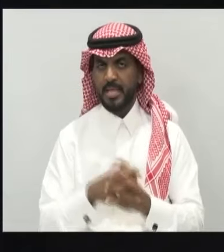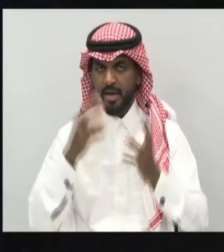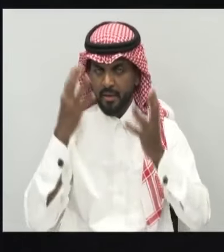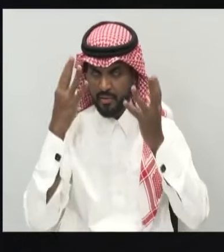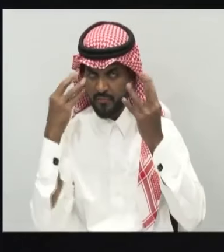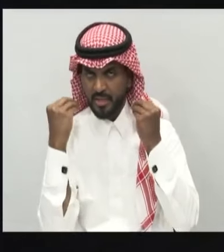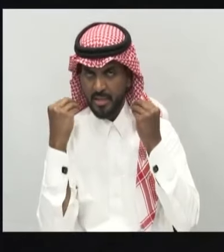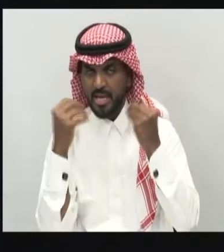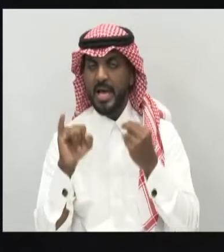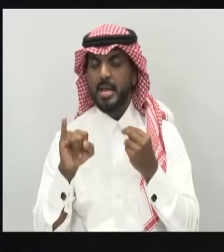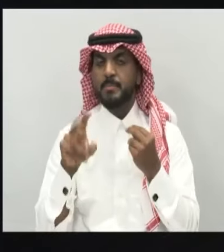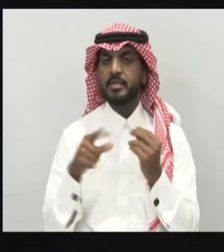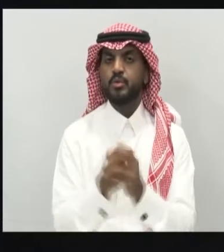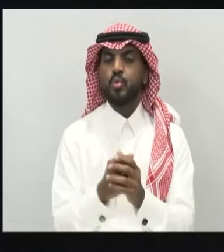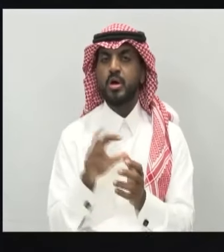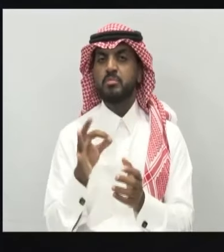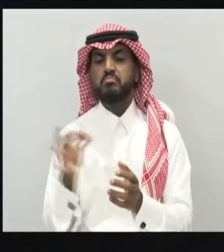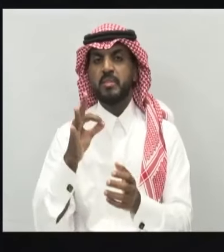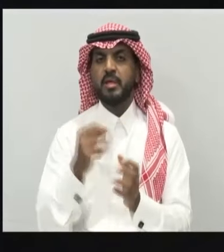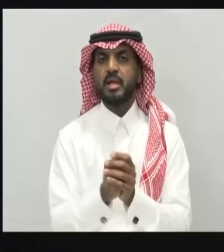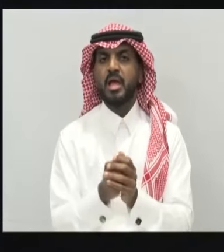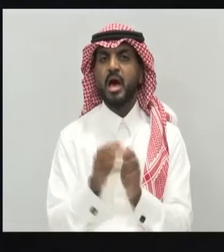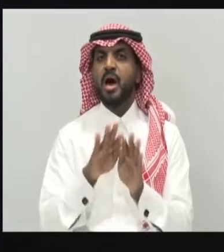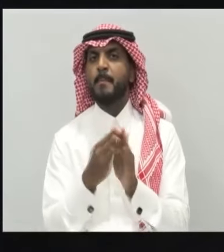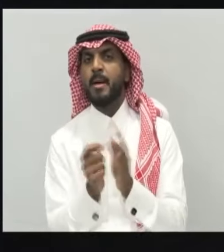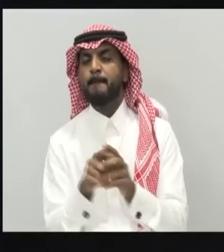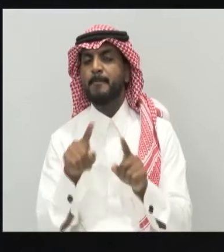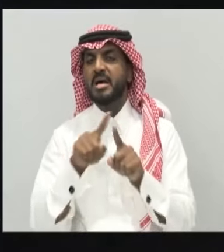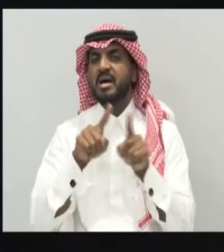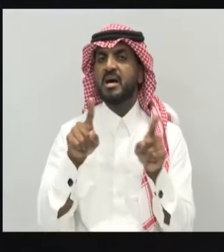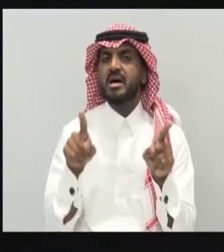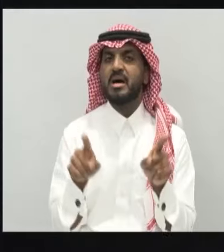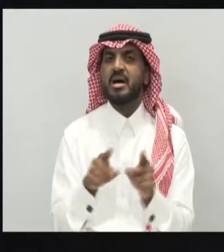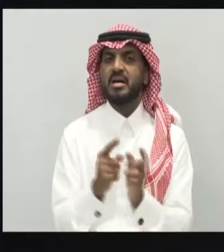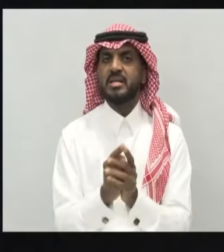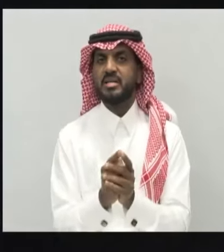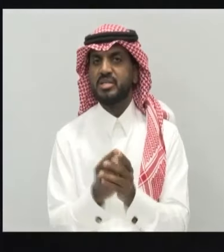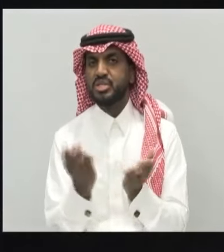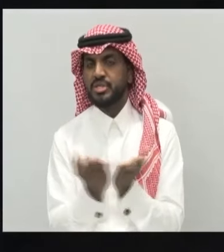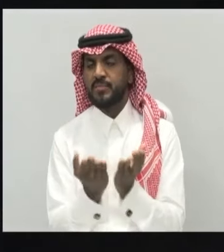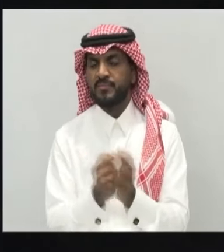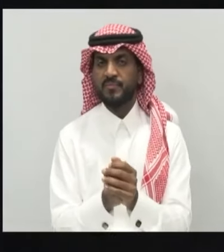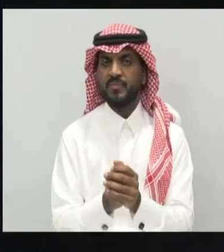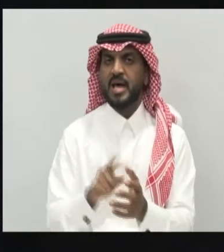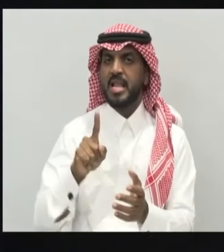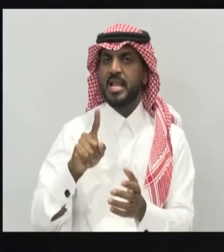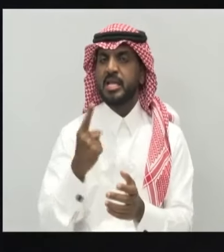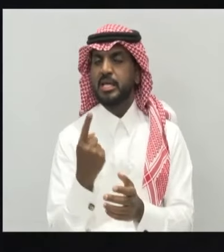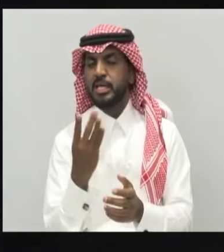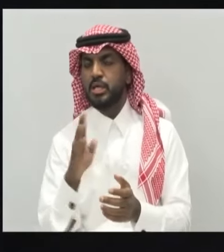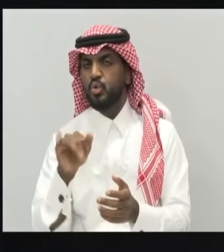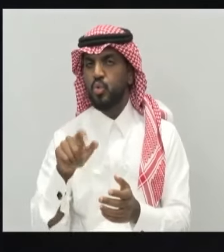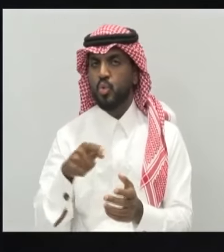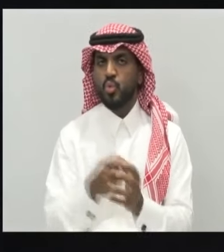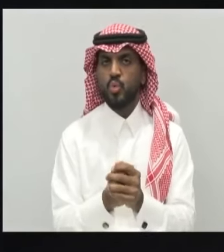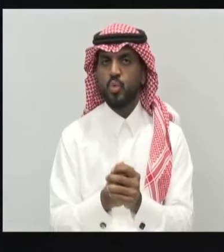عليه المتر الواحد هو مثل عرض باب الصف بينما الكيلو الواحد كان امشي